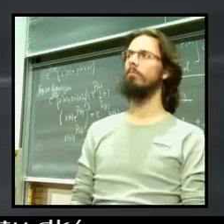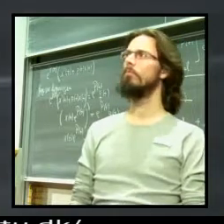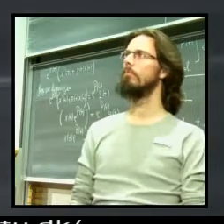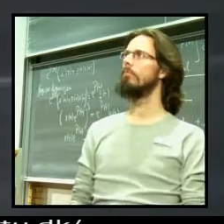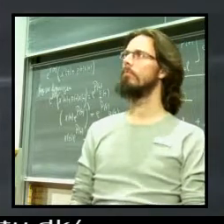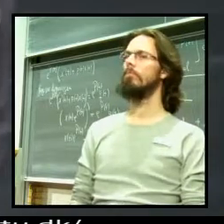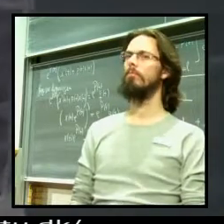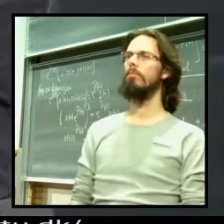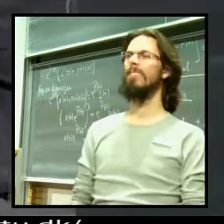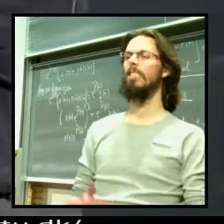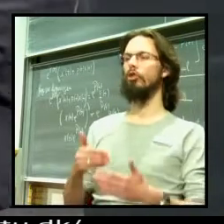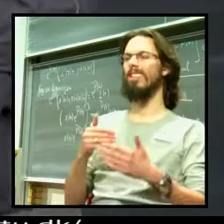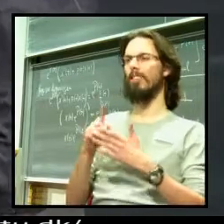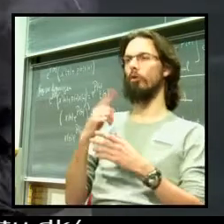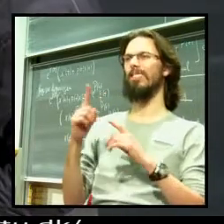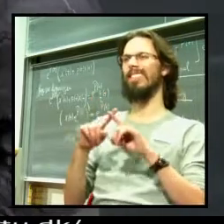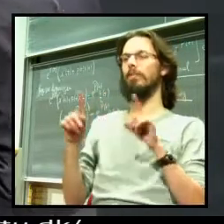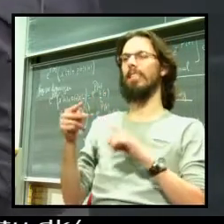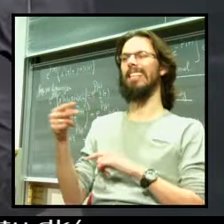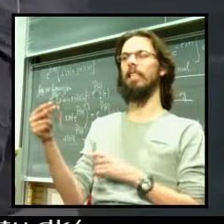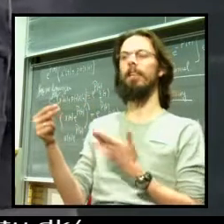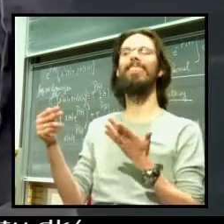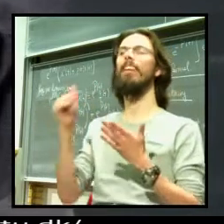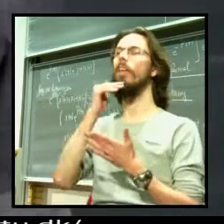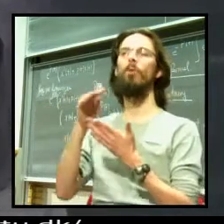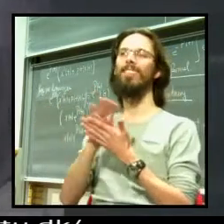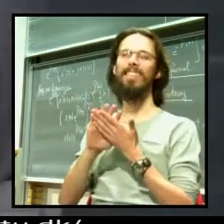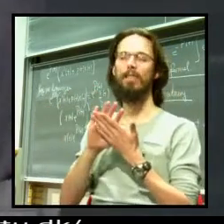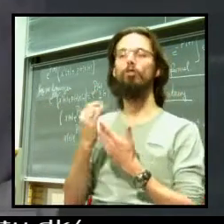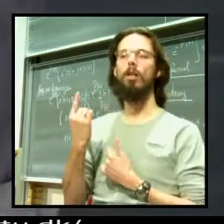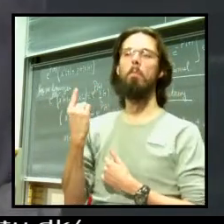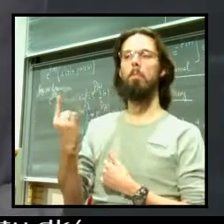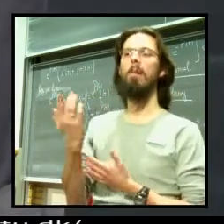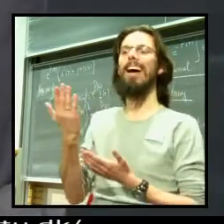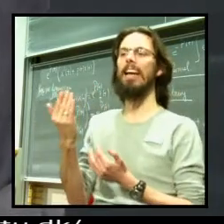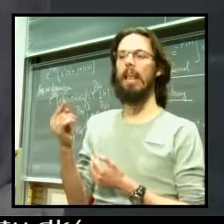og det er så til vores differentialligning. Den hedder jo ikke noget, så jeg kalder den bare